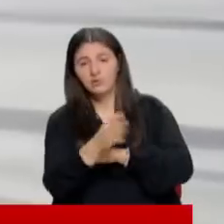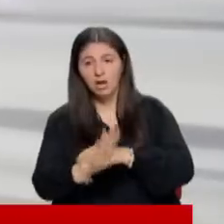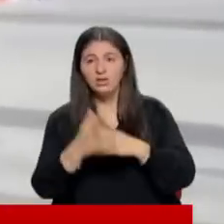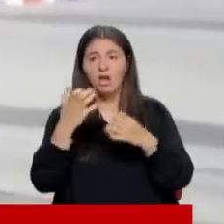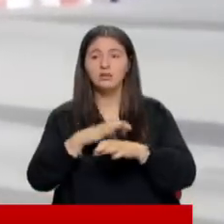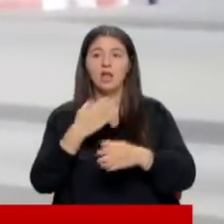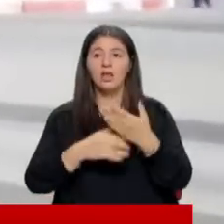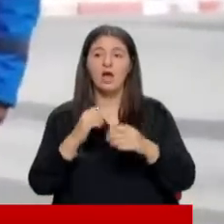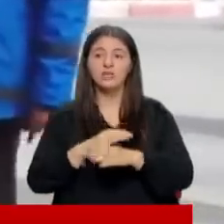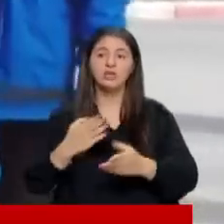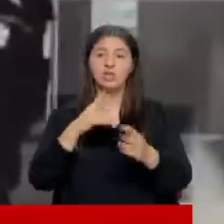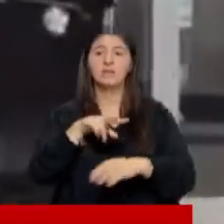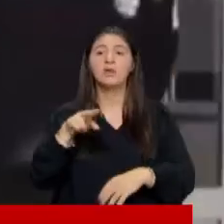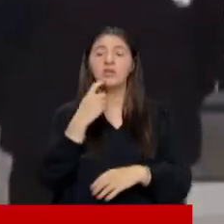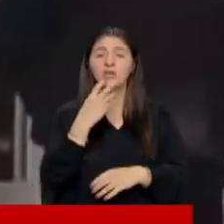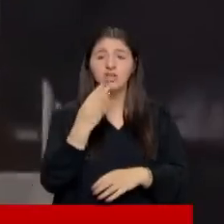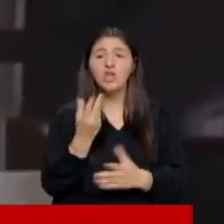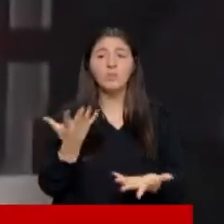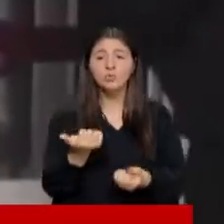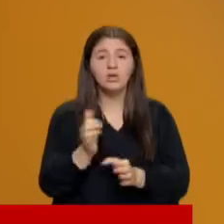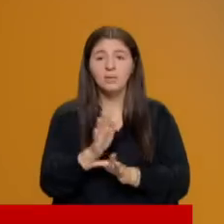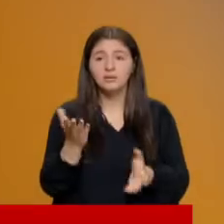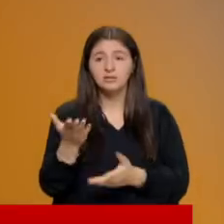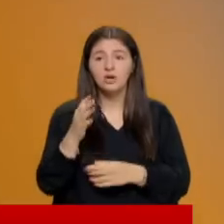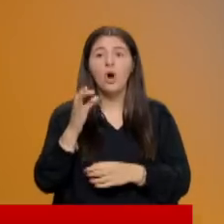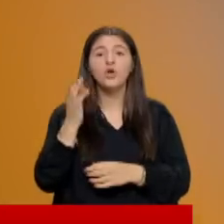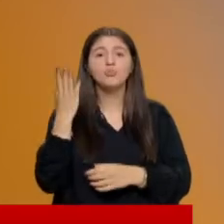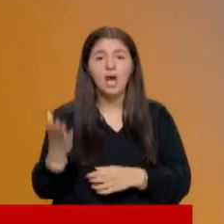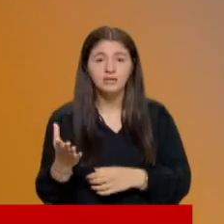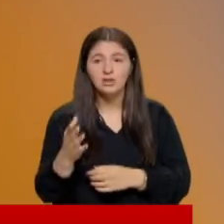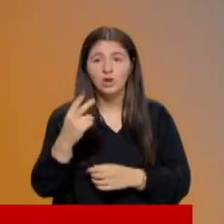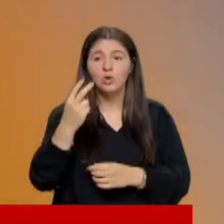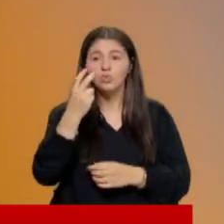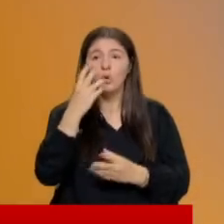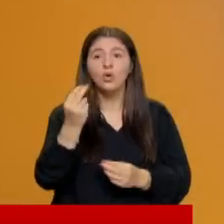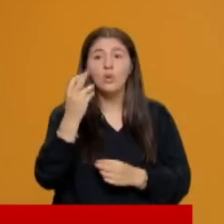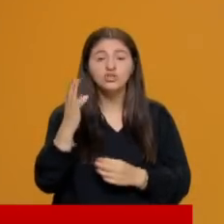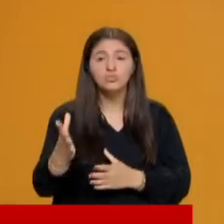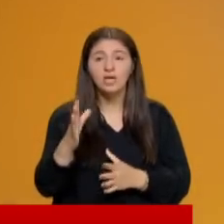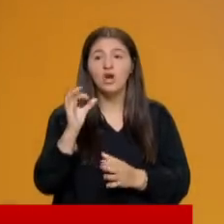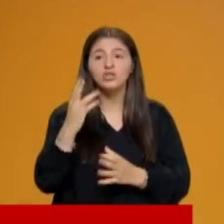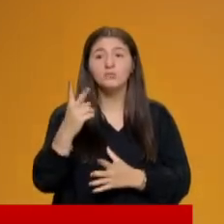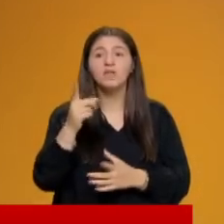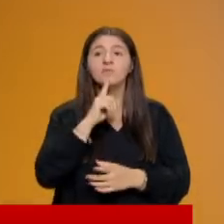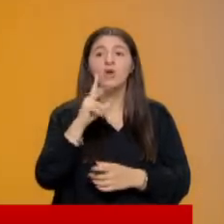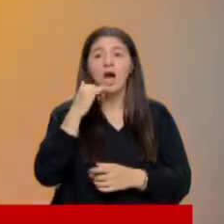yaralı hastaneye kaldırıldı 22 yaşındaki genç ancak kurtarılamadı Osman Köroğlu Osman